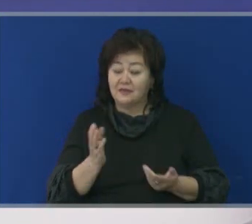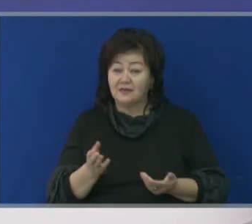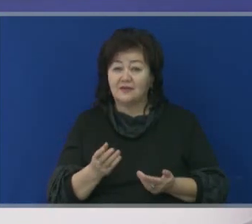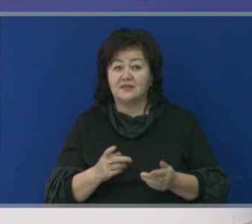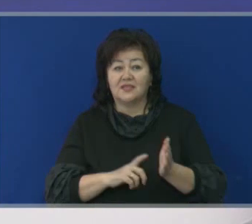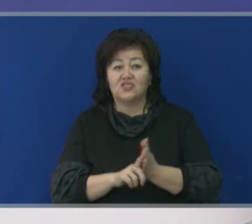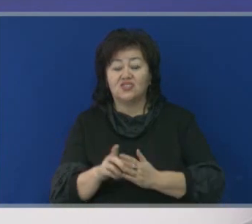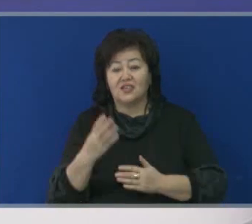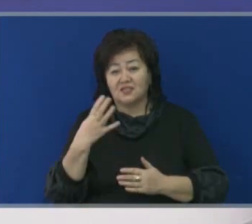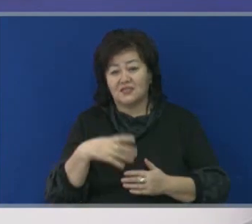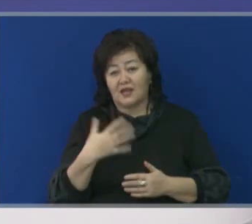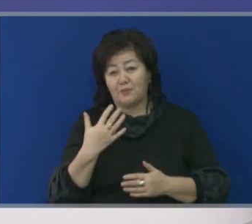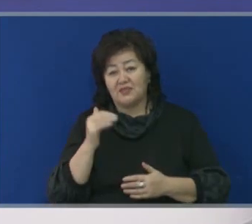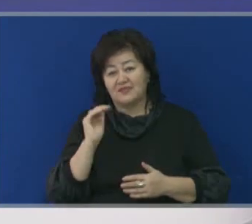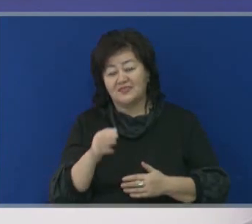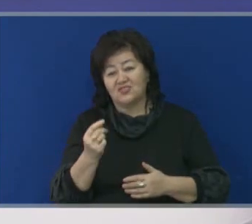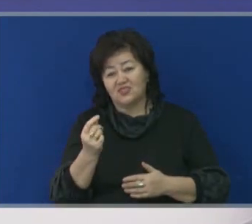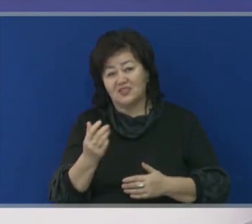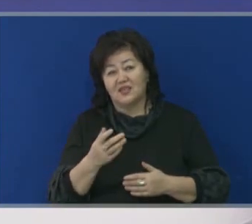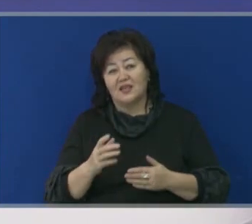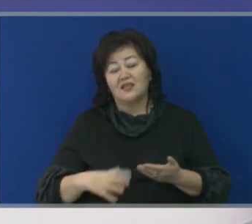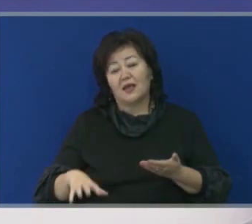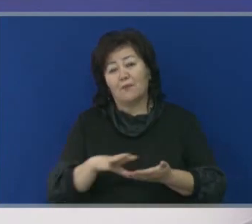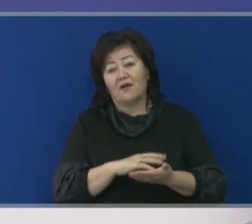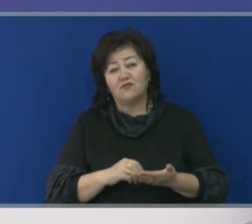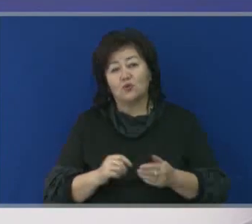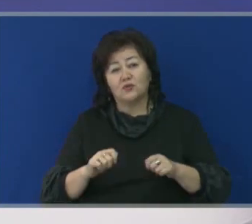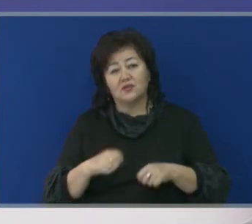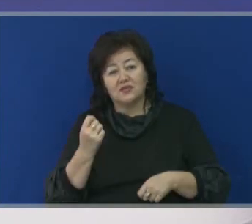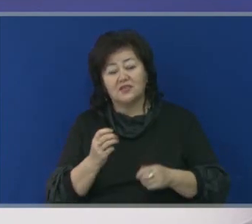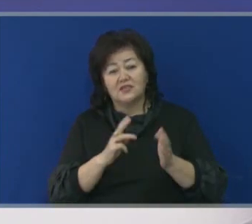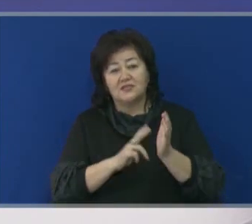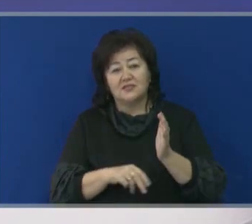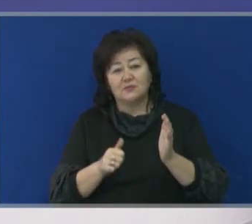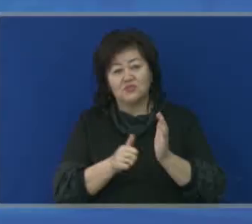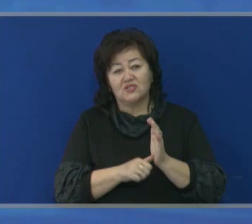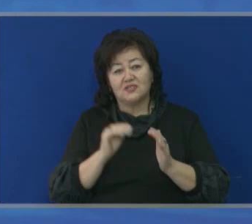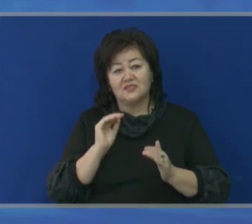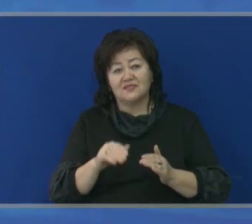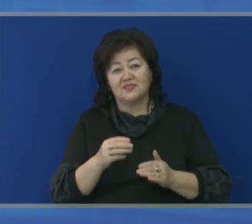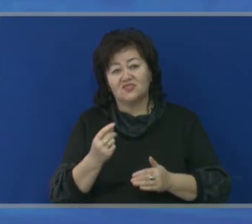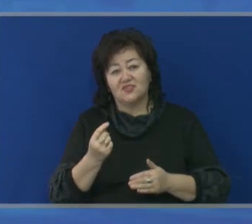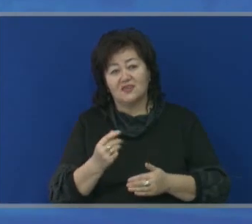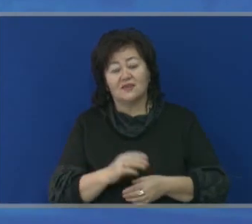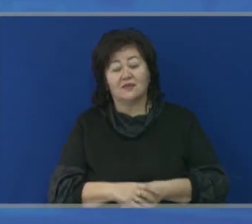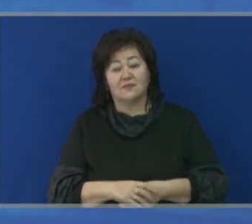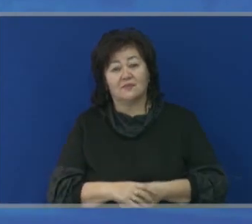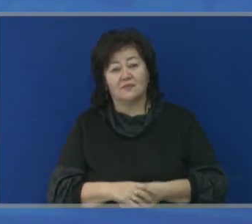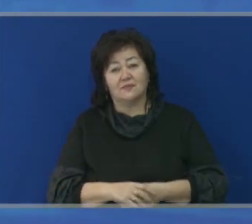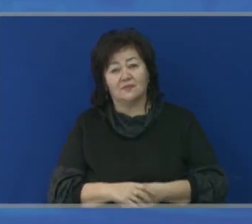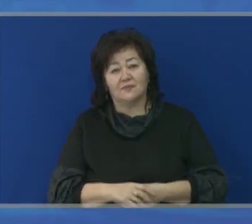начинается от 45 тысяч тенге. За повторное нарушение платят уже 76 тысяч тенге.